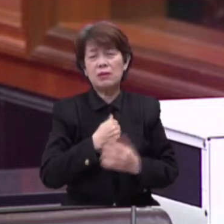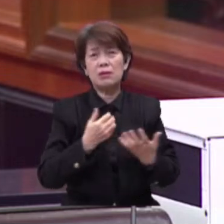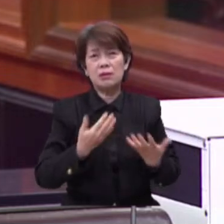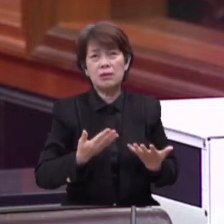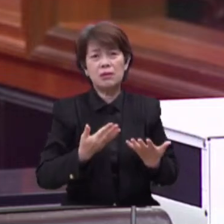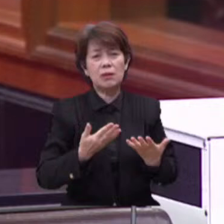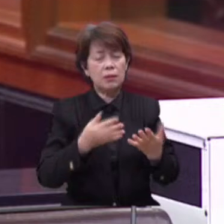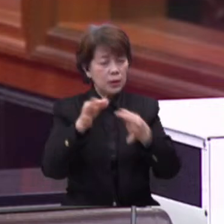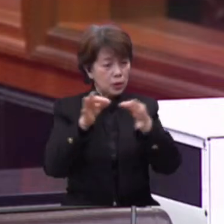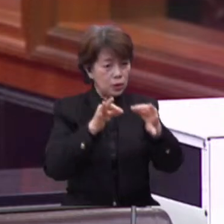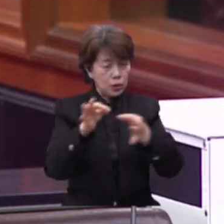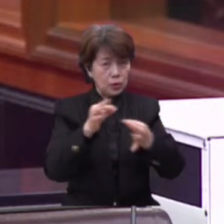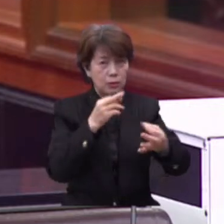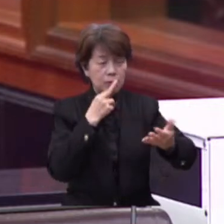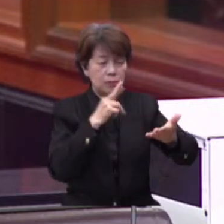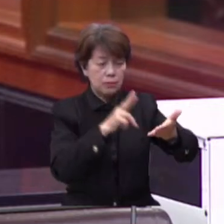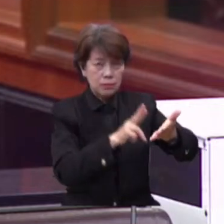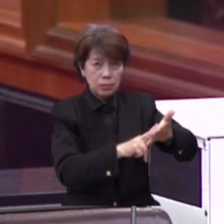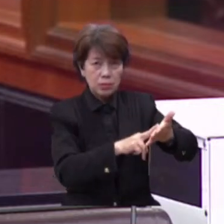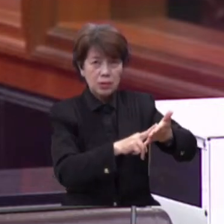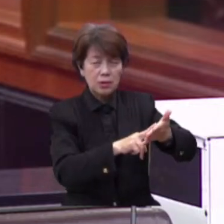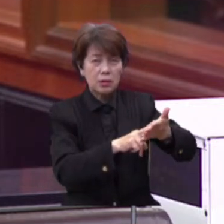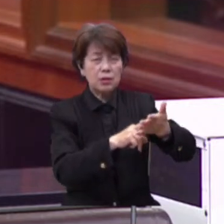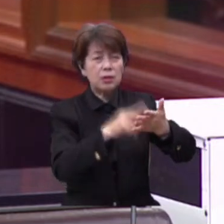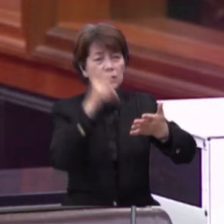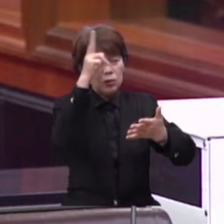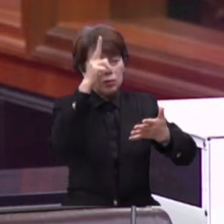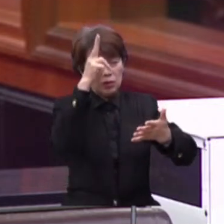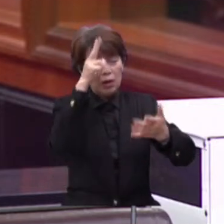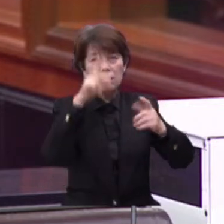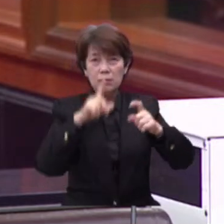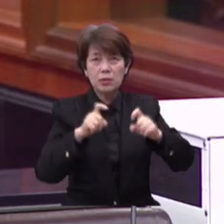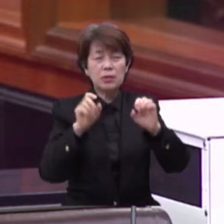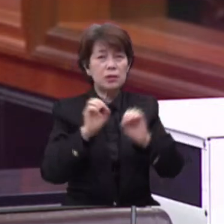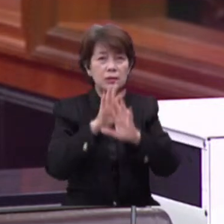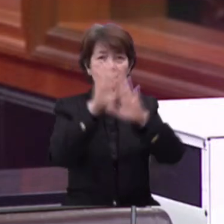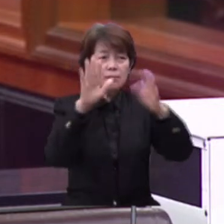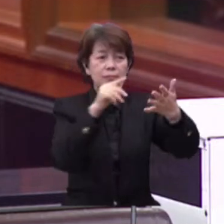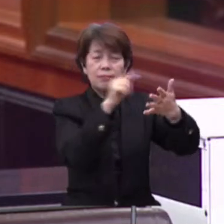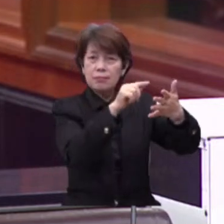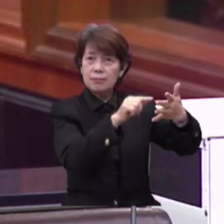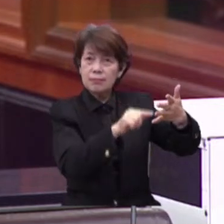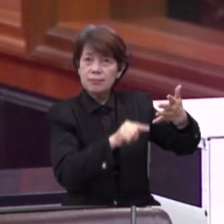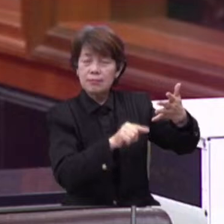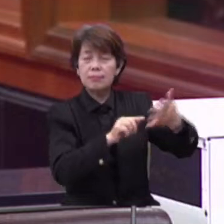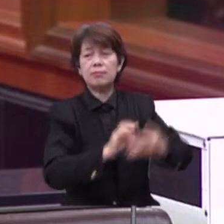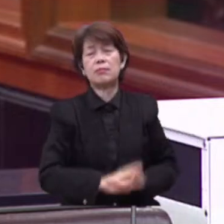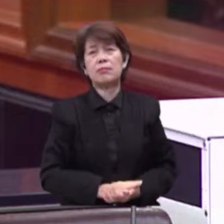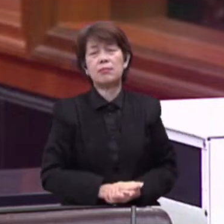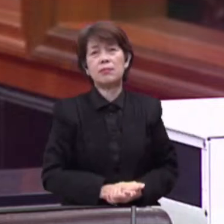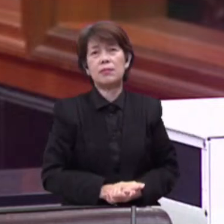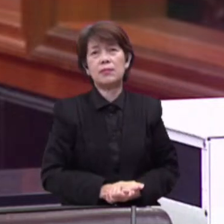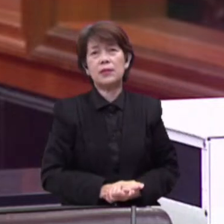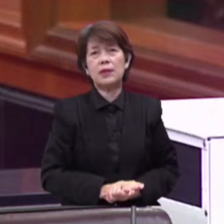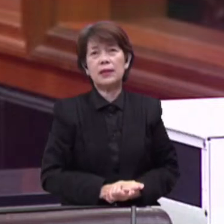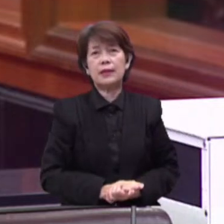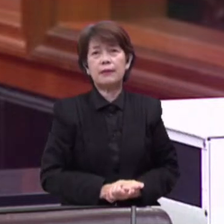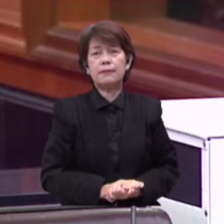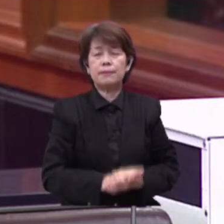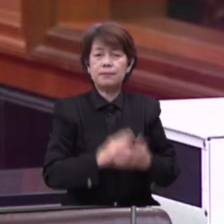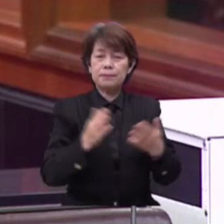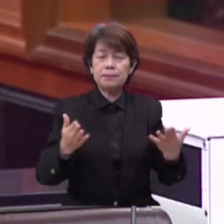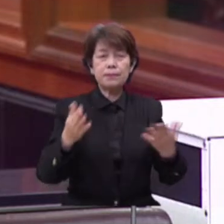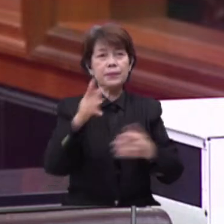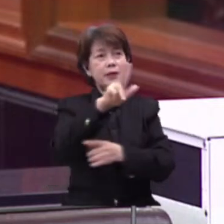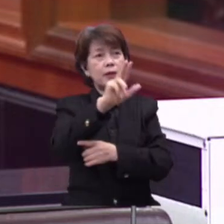dijelaskan oleh kerajaan kalau tidak ini seolah-olah kita coba lepaskan di